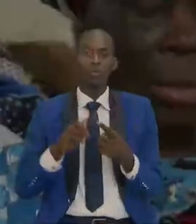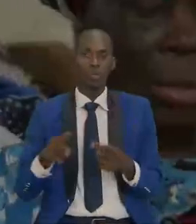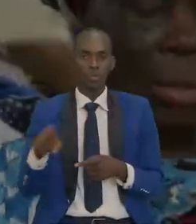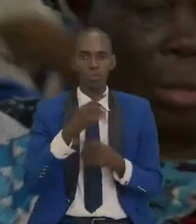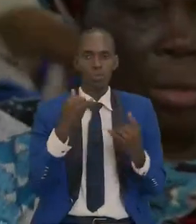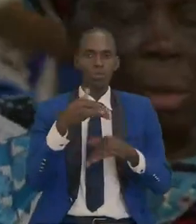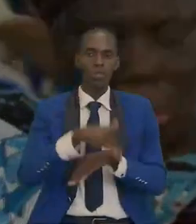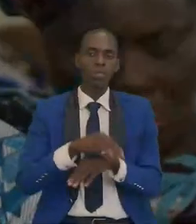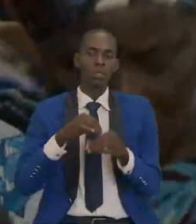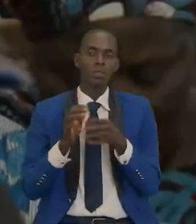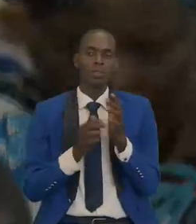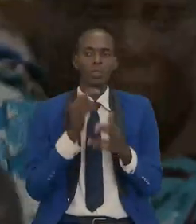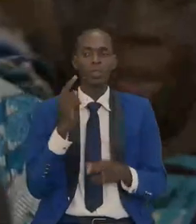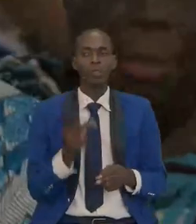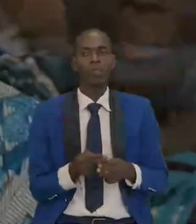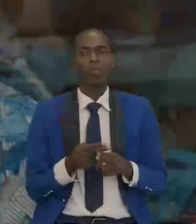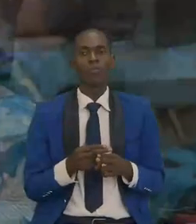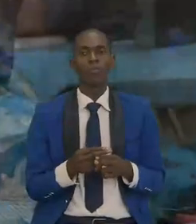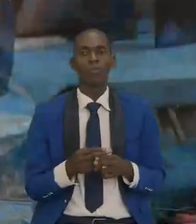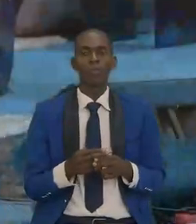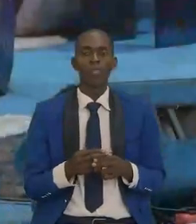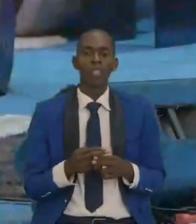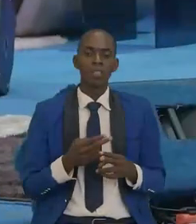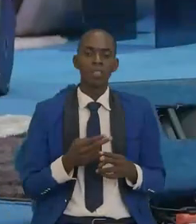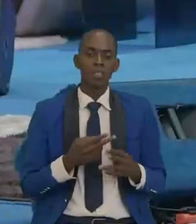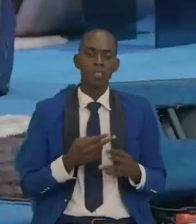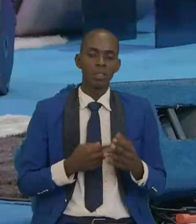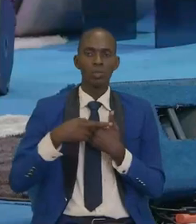Et la joie du salut viendra à vous ce soir.